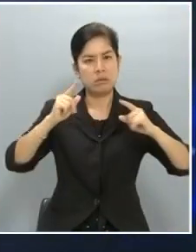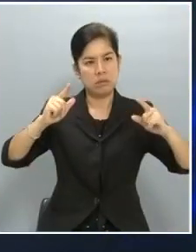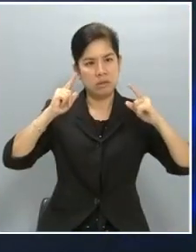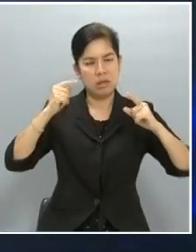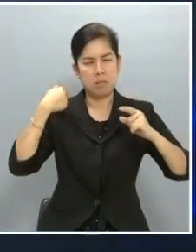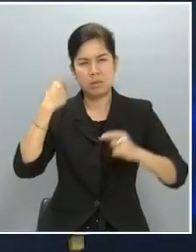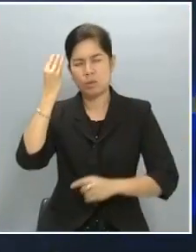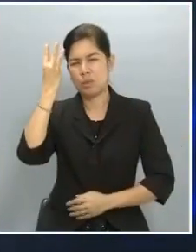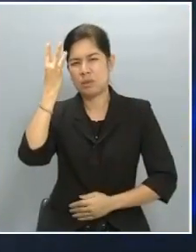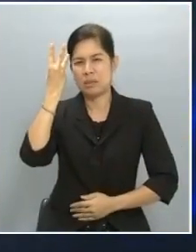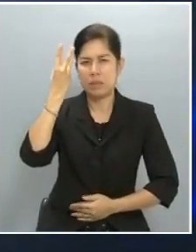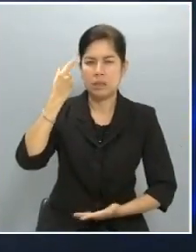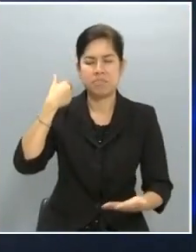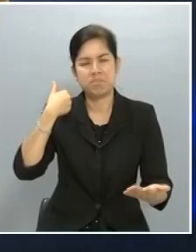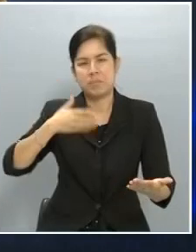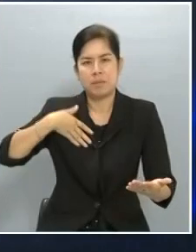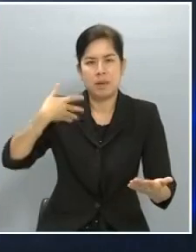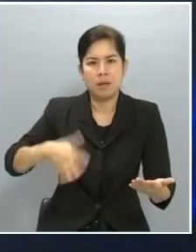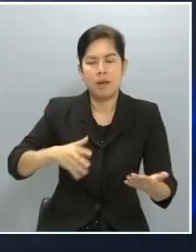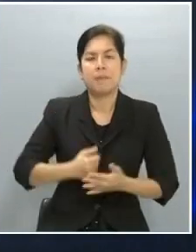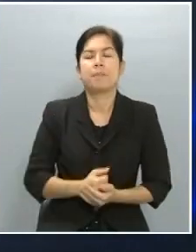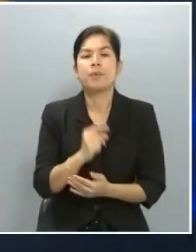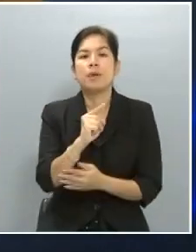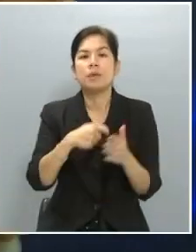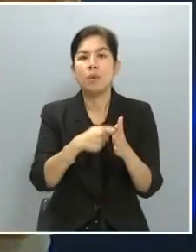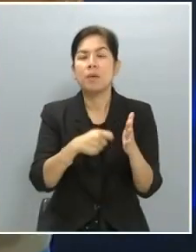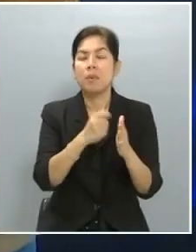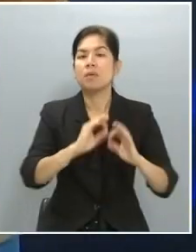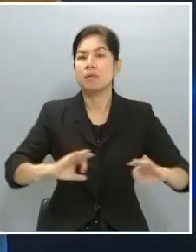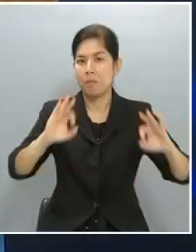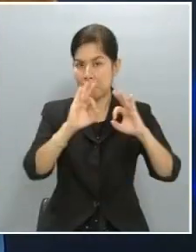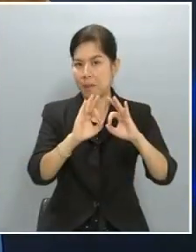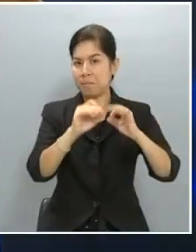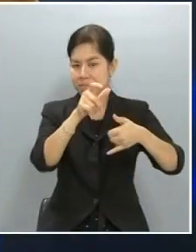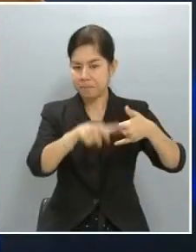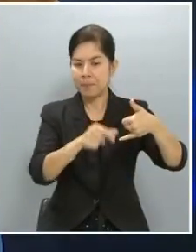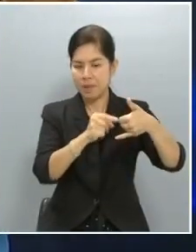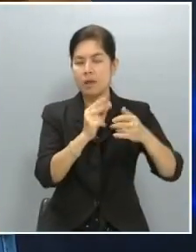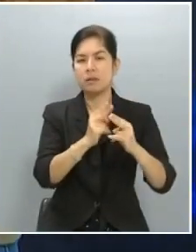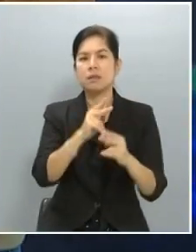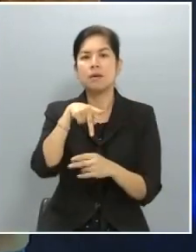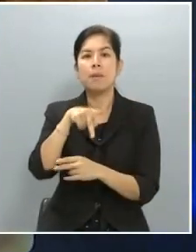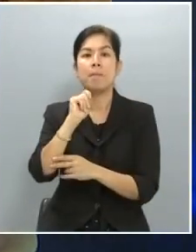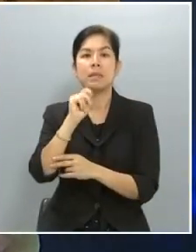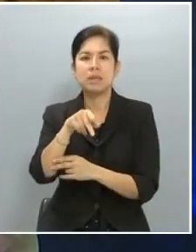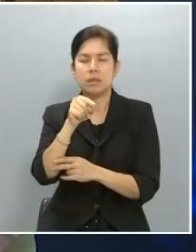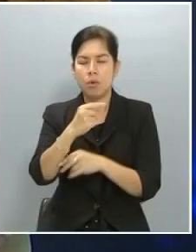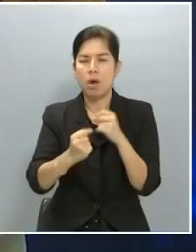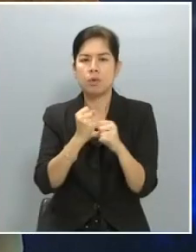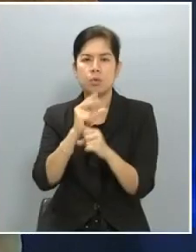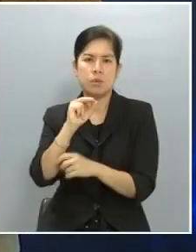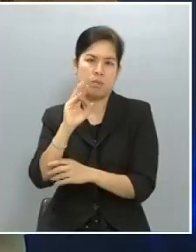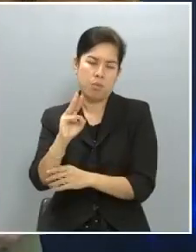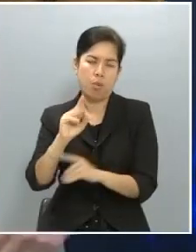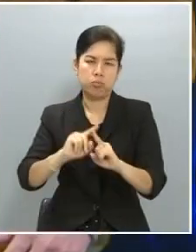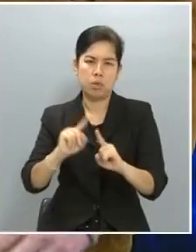ครียดหน้านี่มูดดี้นะครับฉะนั้นนี่คือเหตุผลซึ่งทำให้เขาคนนี้พาทริซเอฟราดังเขาเป็นกองหลังอายุ36แต่เ